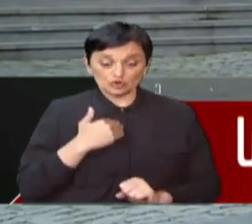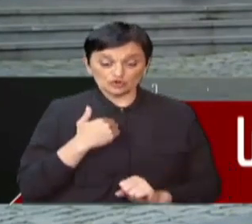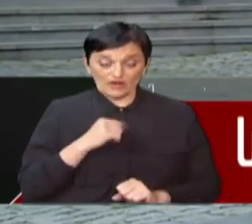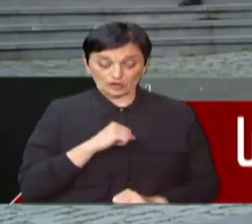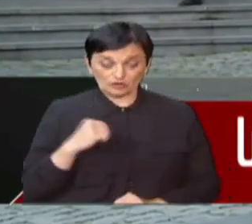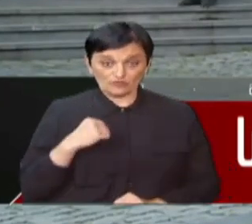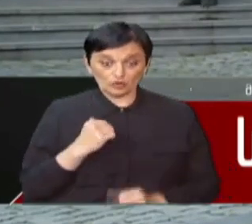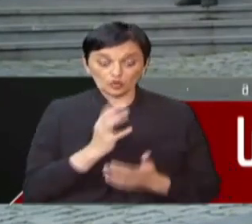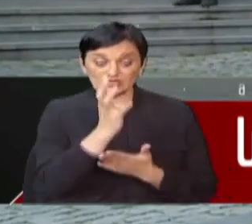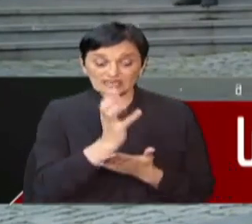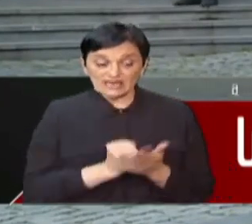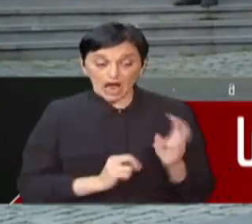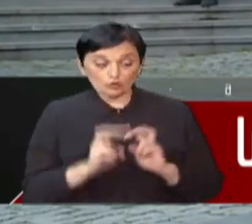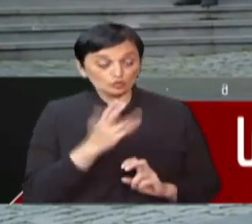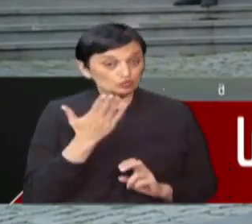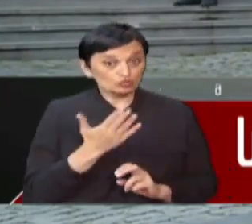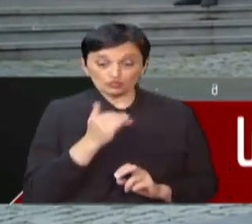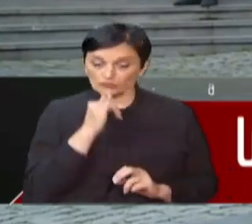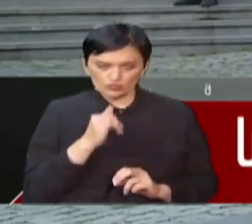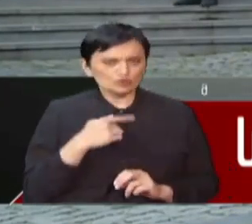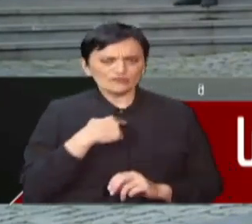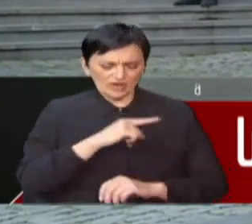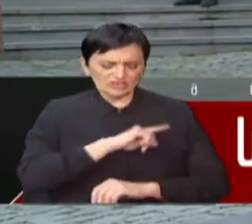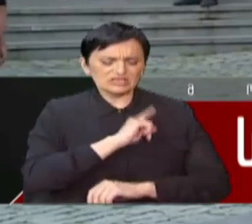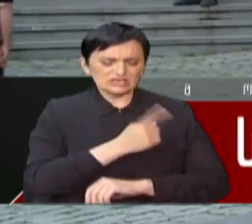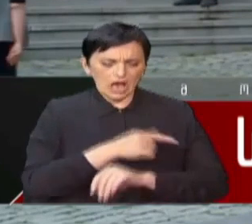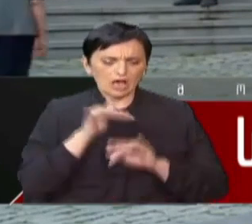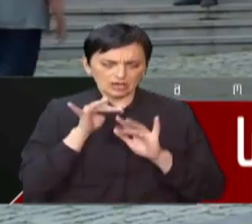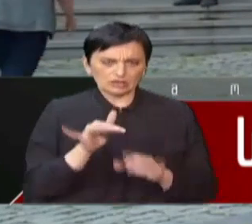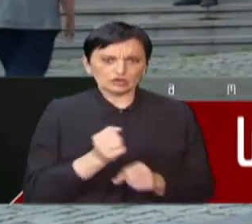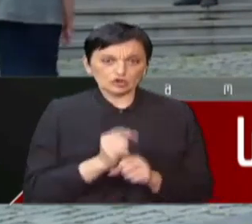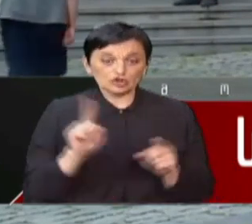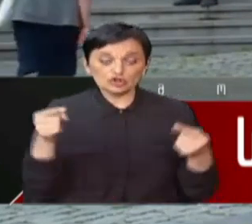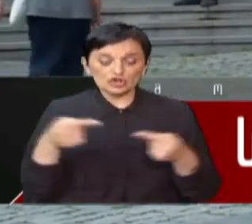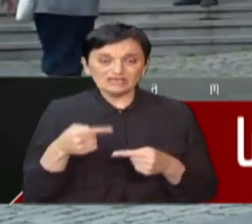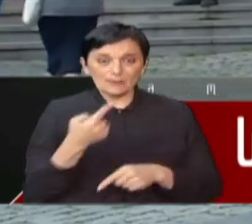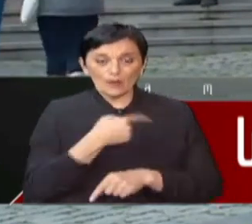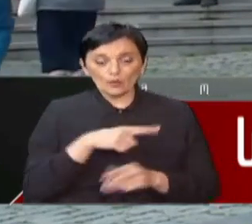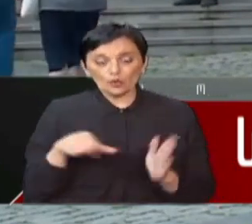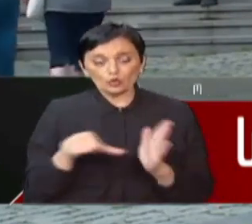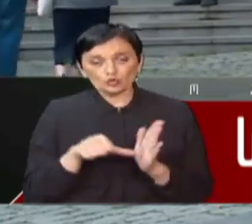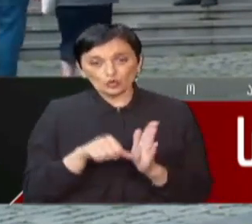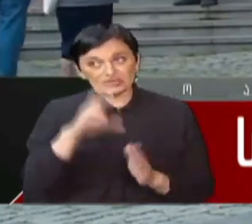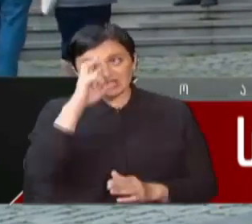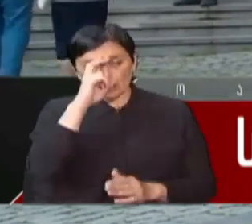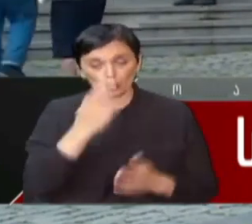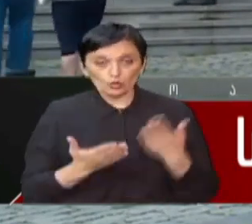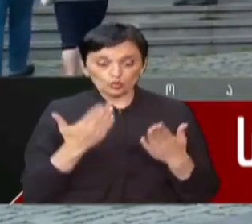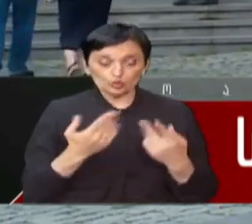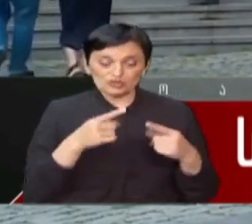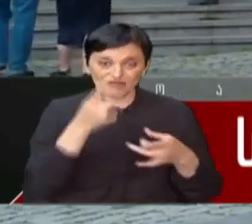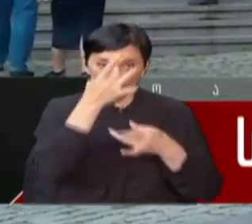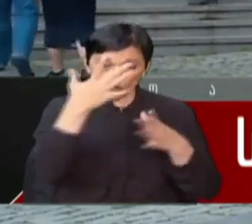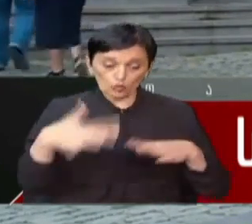na hotel resurse vida tu arada arda ușurat zăvonișo, șe să vămisi donori biesic neva să chemți potul spa